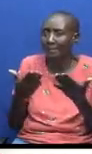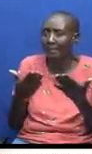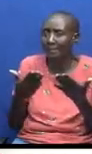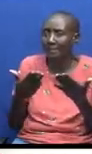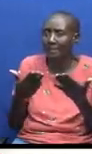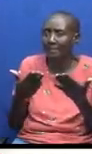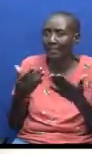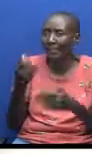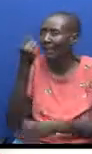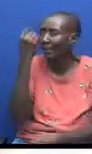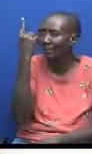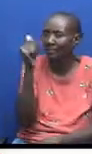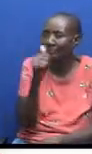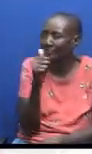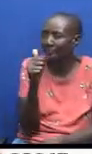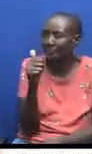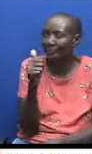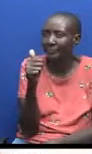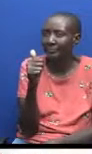Tuko pamoja na Kibra.